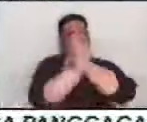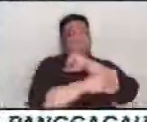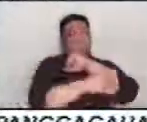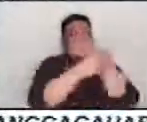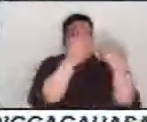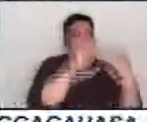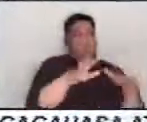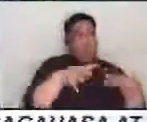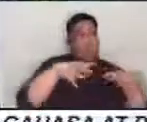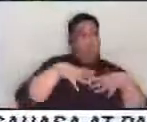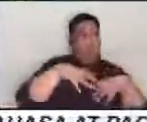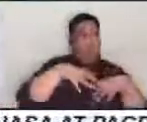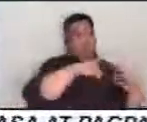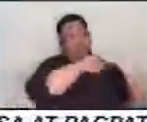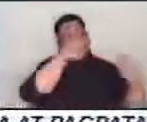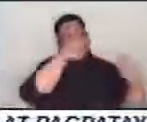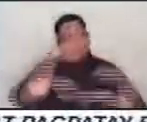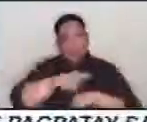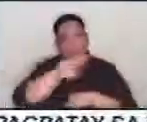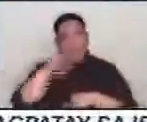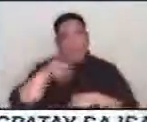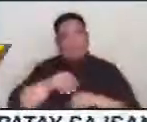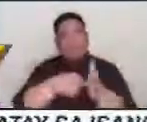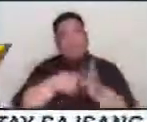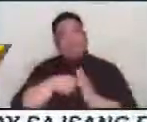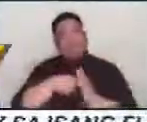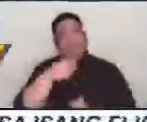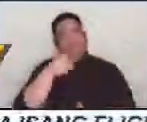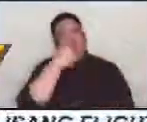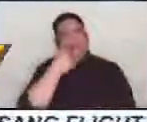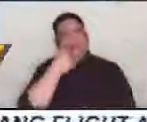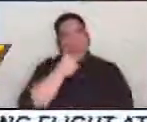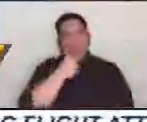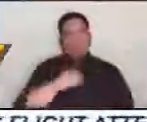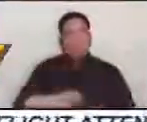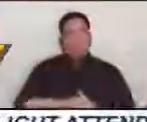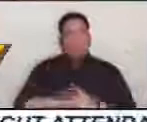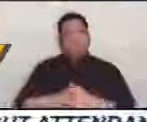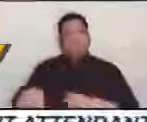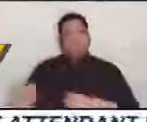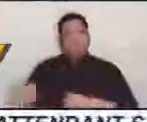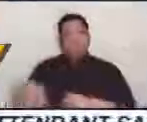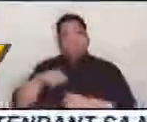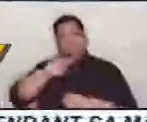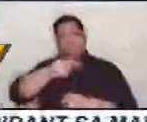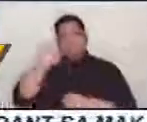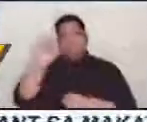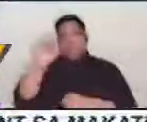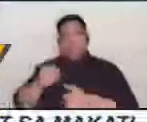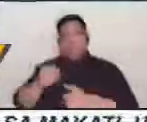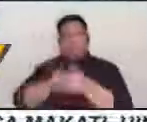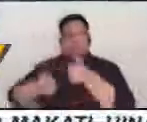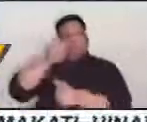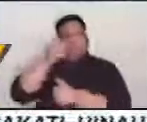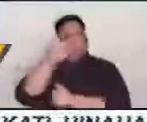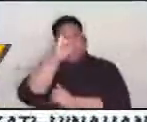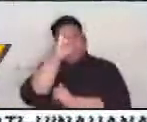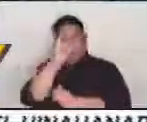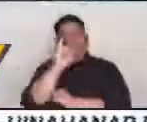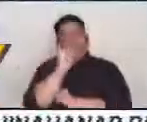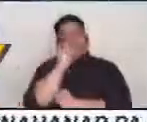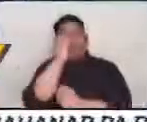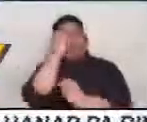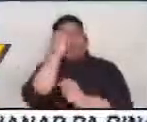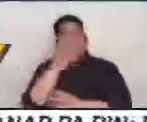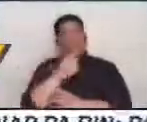ng Maynila para rin sa mga kasi iba nire-require sa mga naghahanap ng trabaho, nire-require yung swab test.